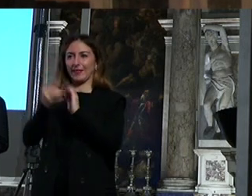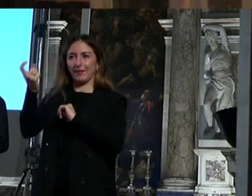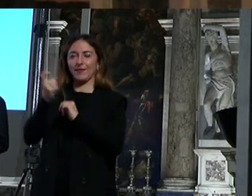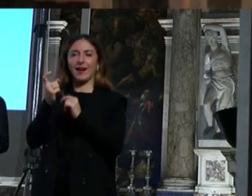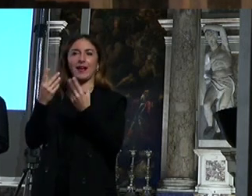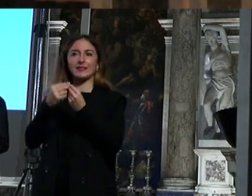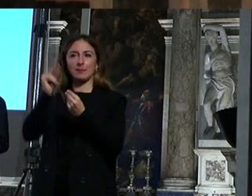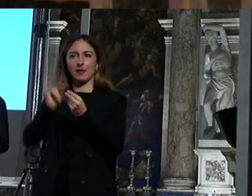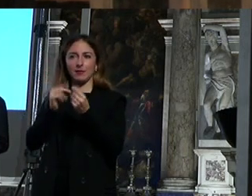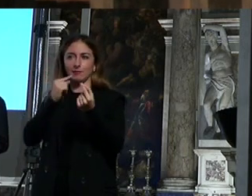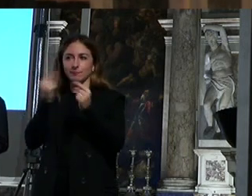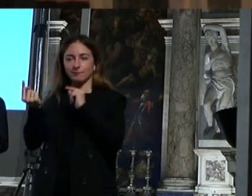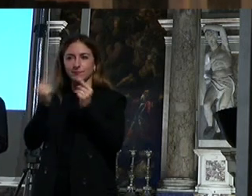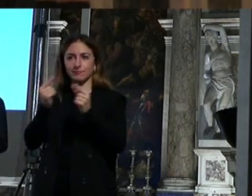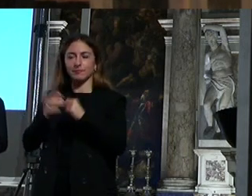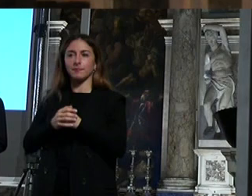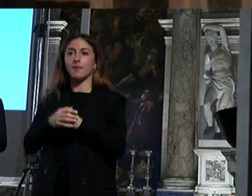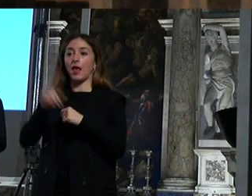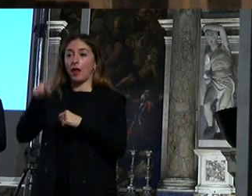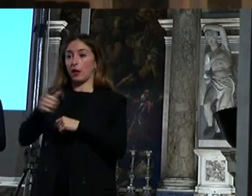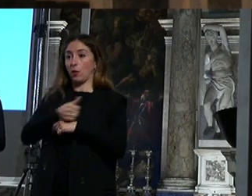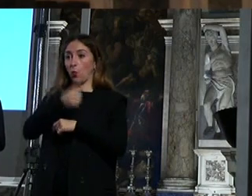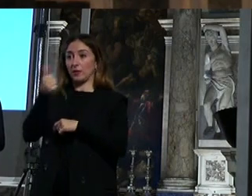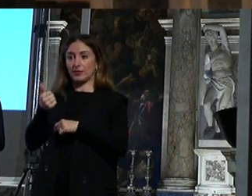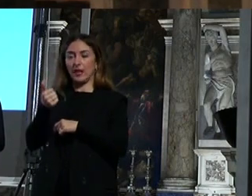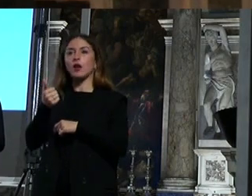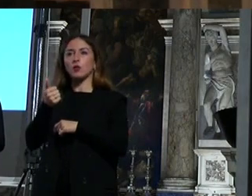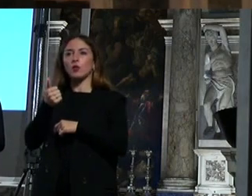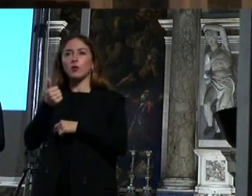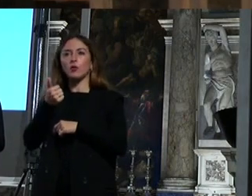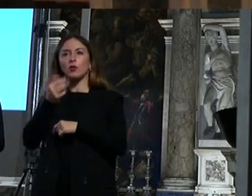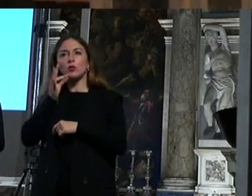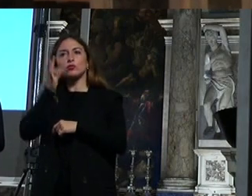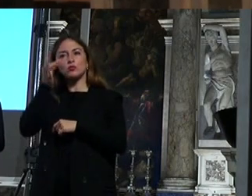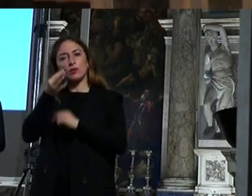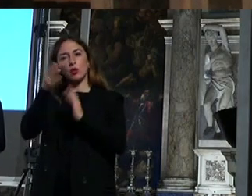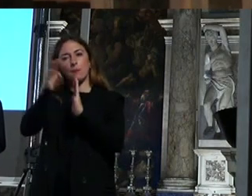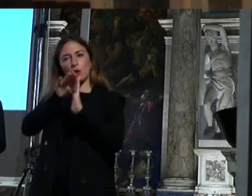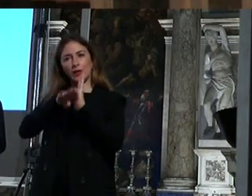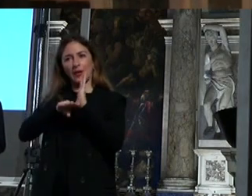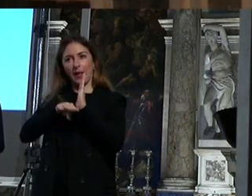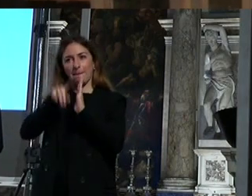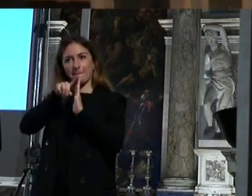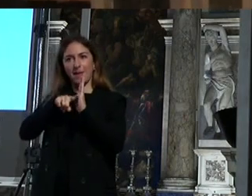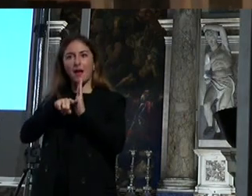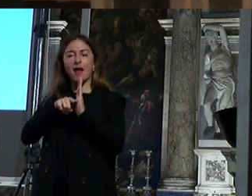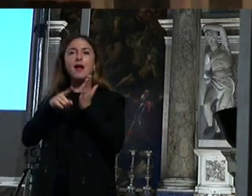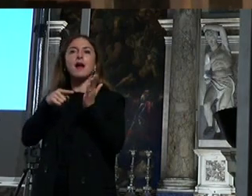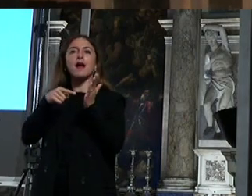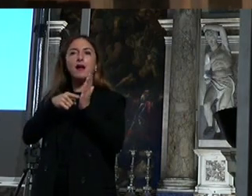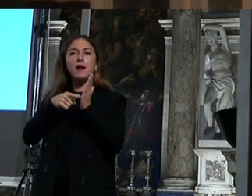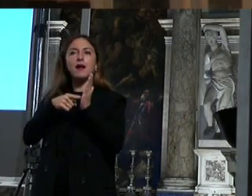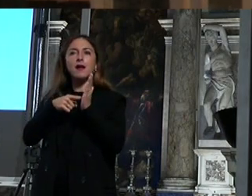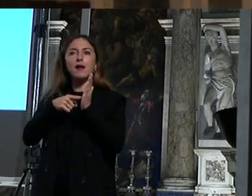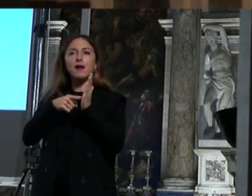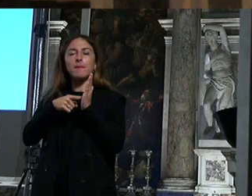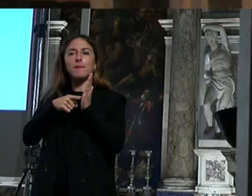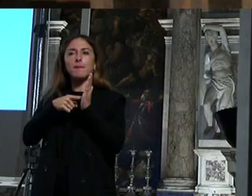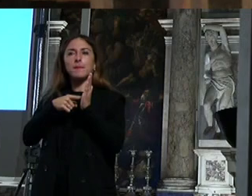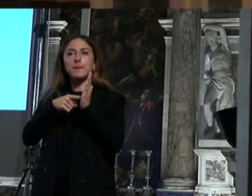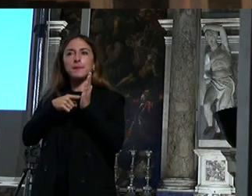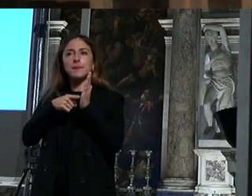Anche quest'anno abbiamo suggerito un piccolo elemento di programmazione, piccolo o grande, a seconda di come lo si